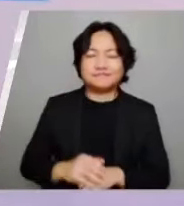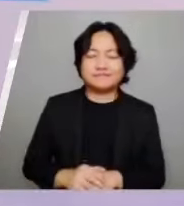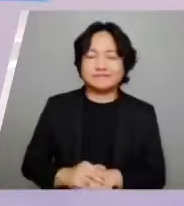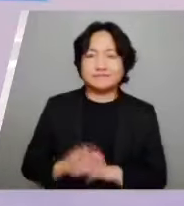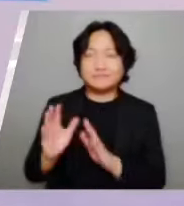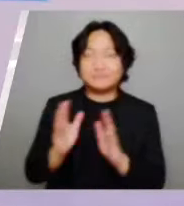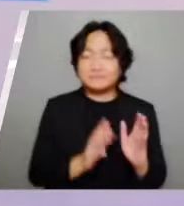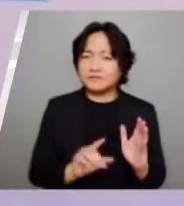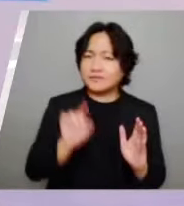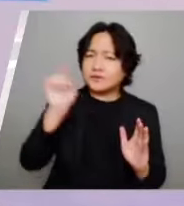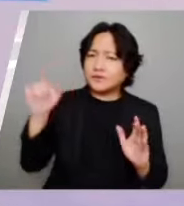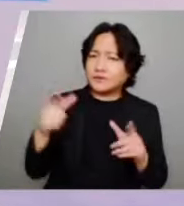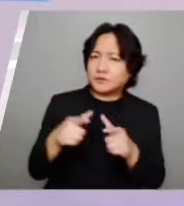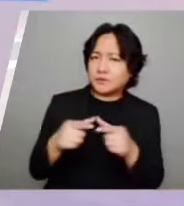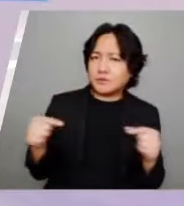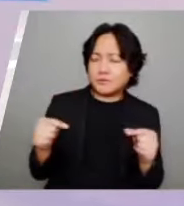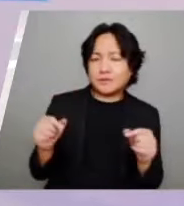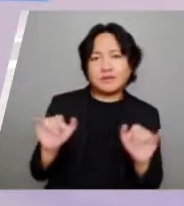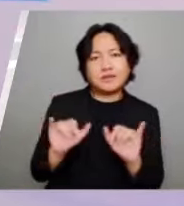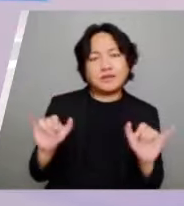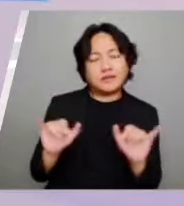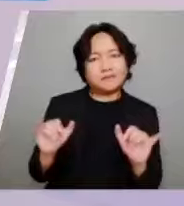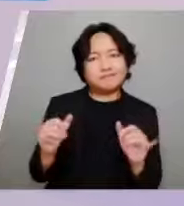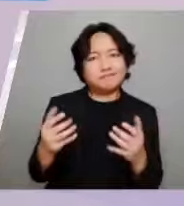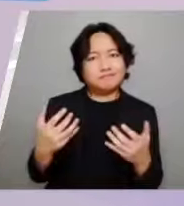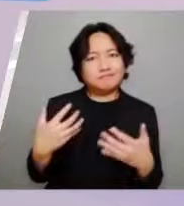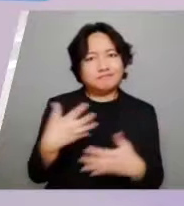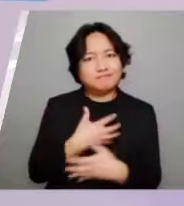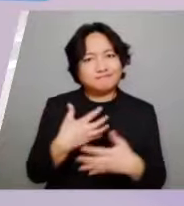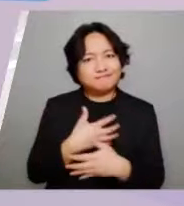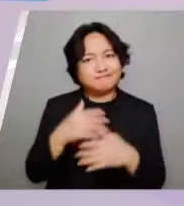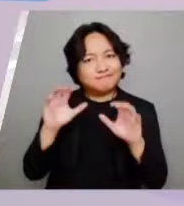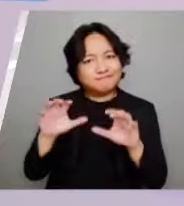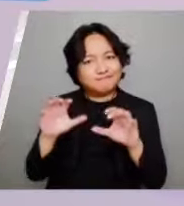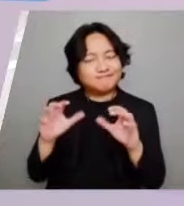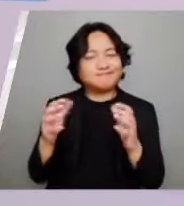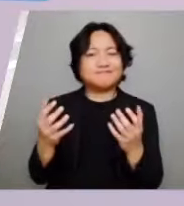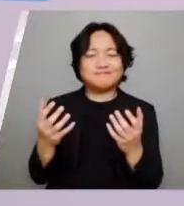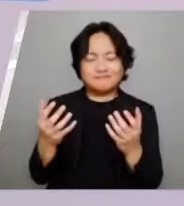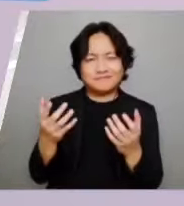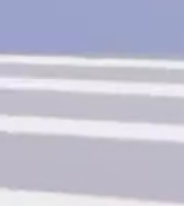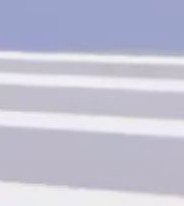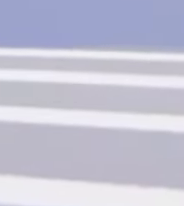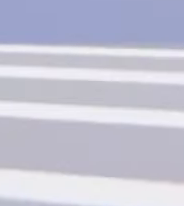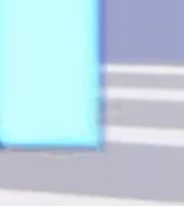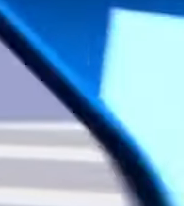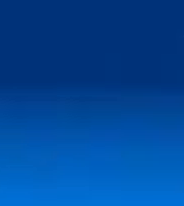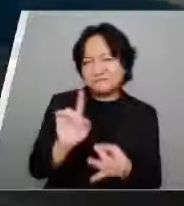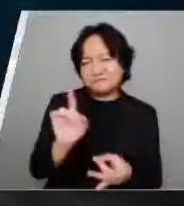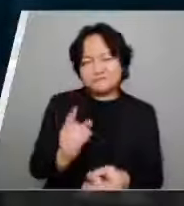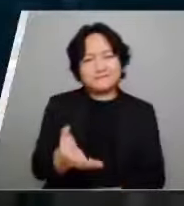sa katatakutan, ihatid ang kanilang trend. Ating saksiha.